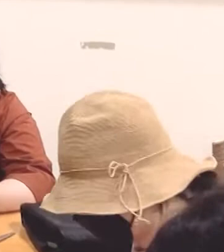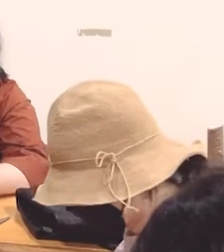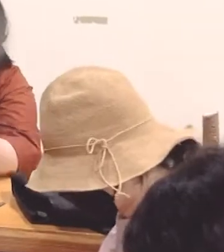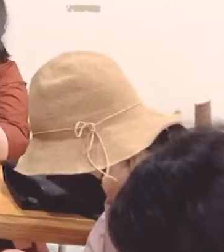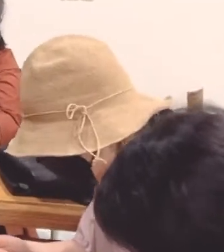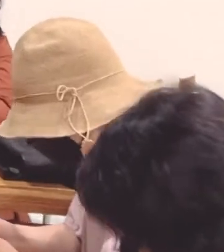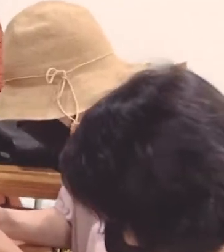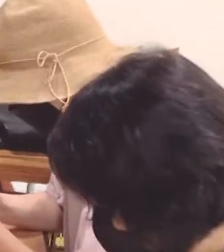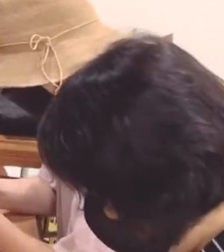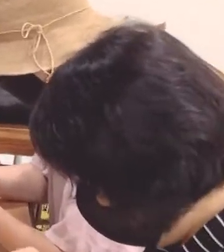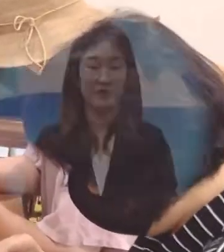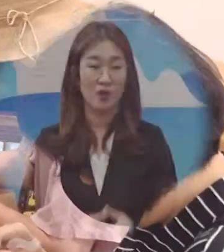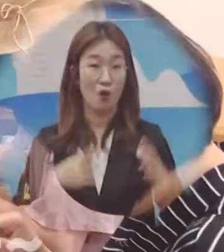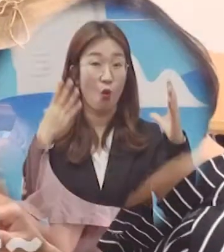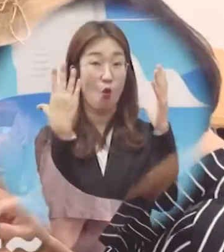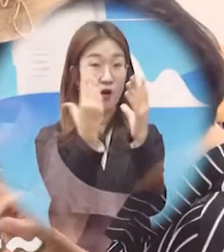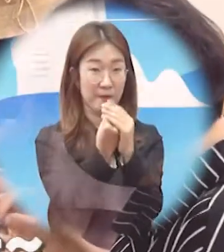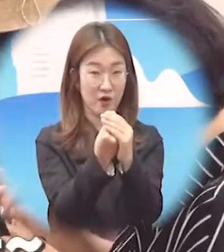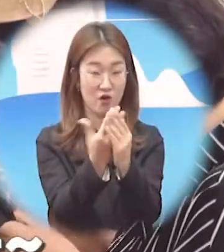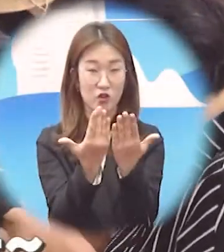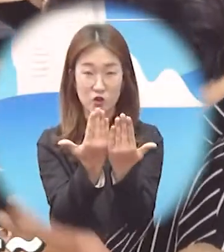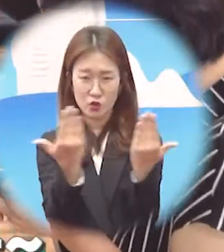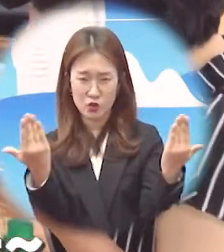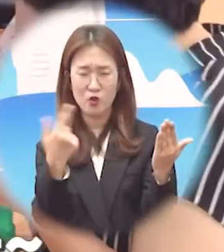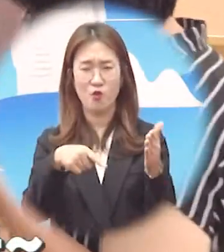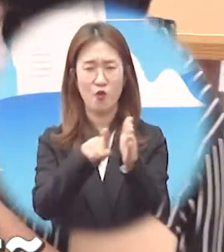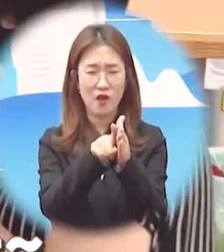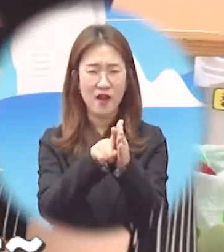으 으